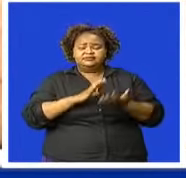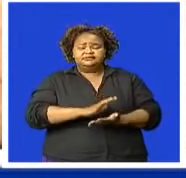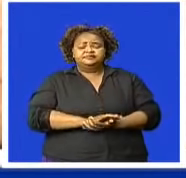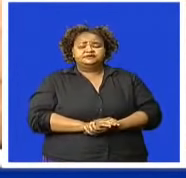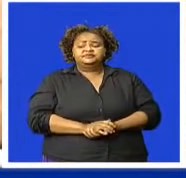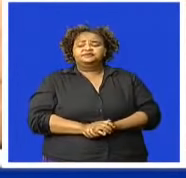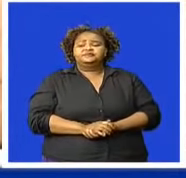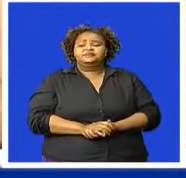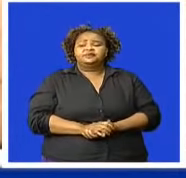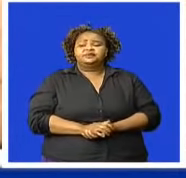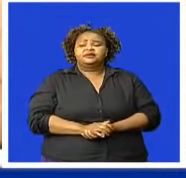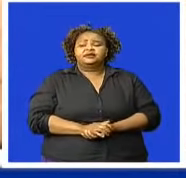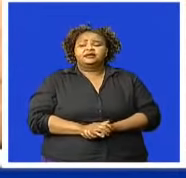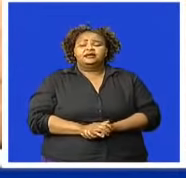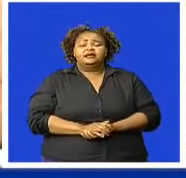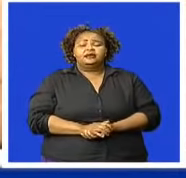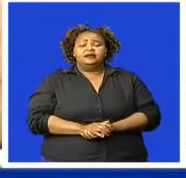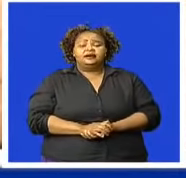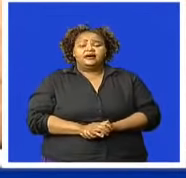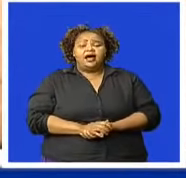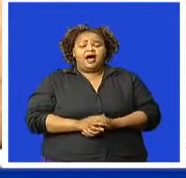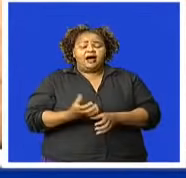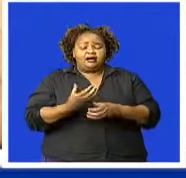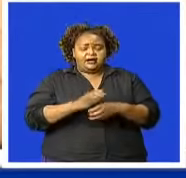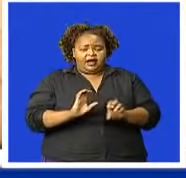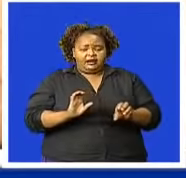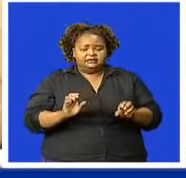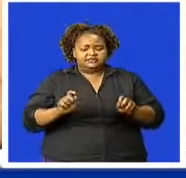nemnakethu lo besisolo siku-lockdown.